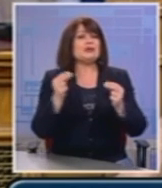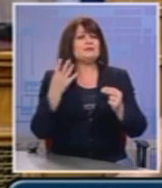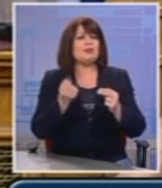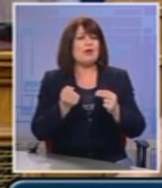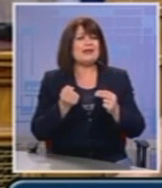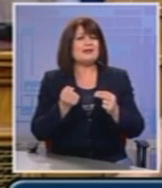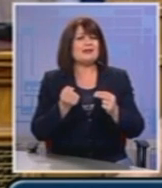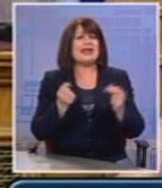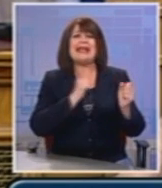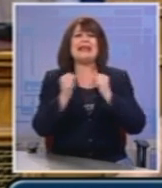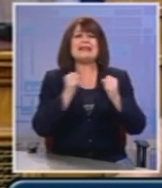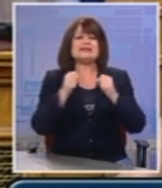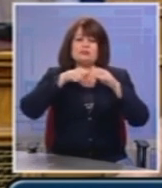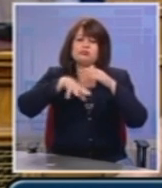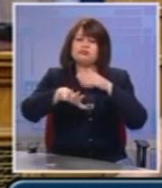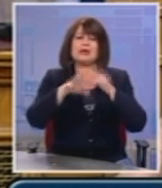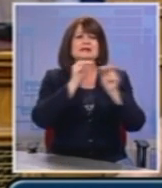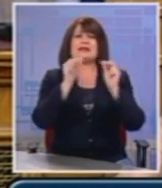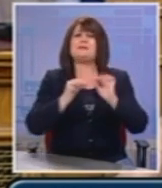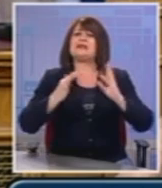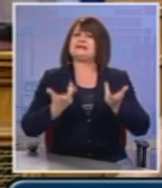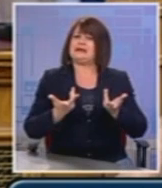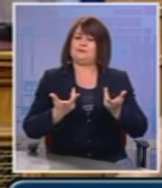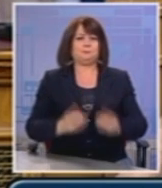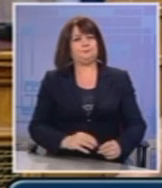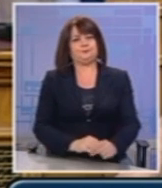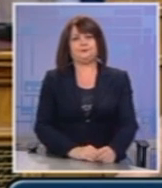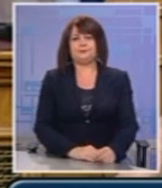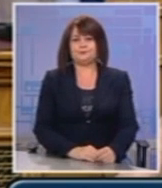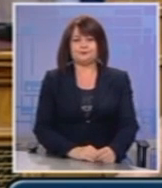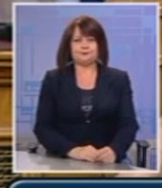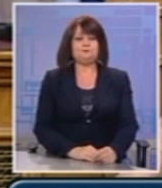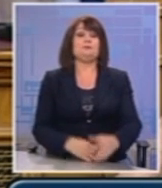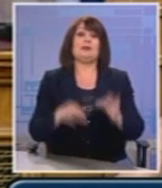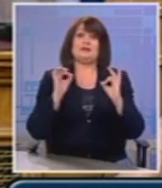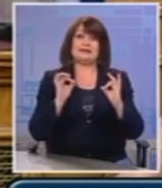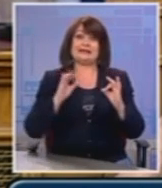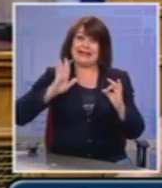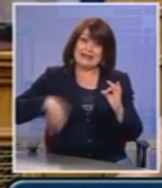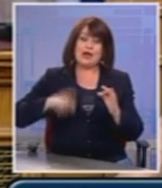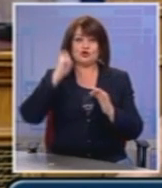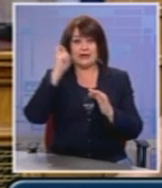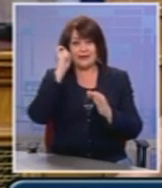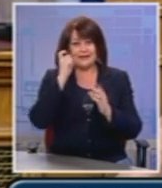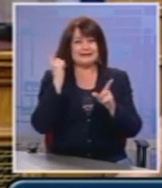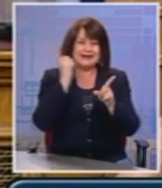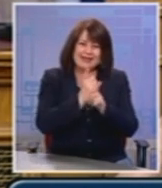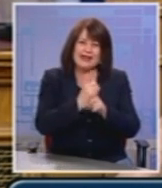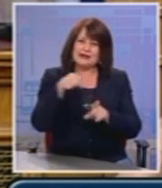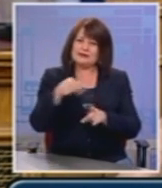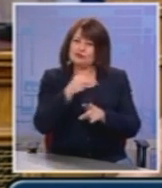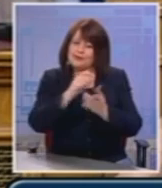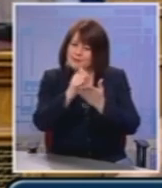αντίκτυπου της κρίσης φυσικά στην τελική μας έκθεση θα δώσουμε πολύ μεγαλύτερη έμφαση σε αυτό